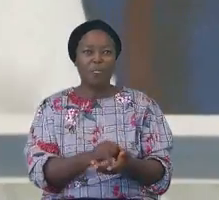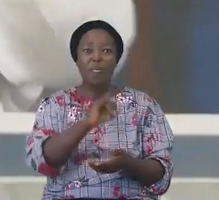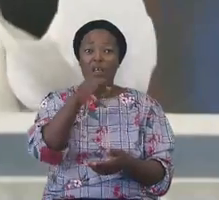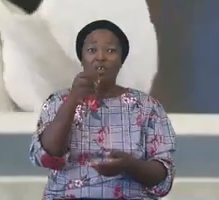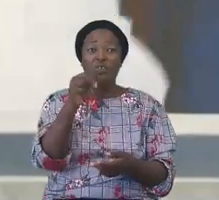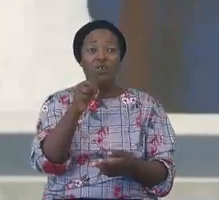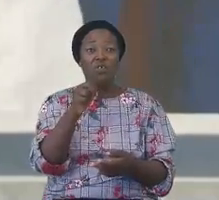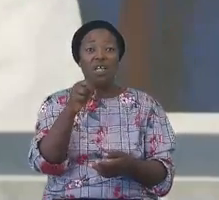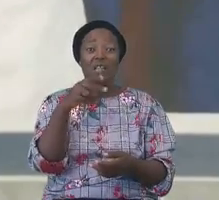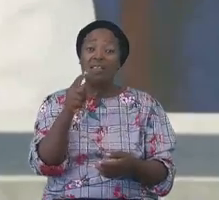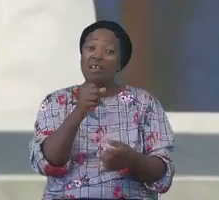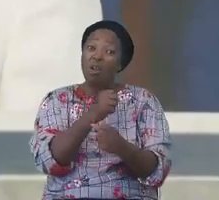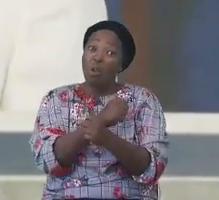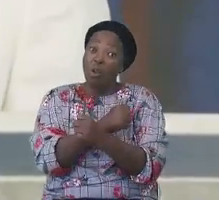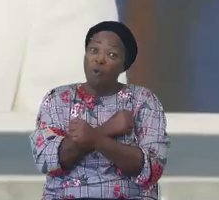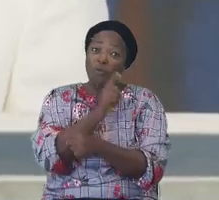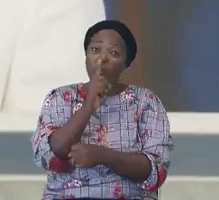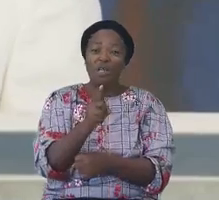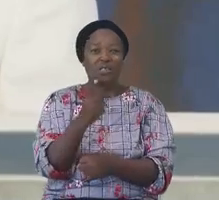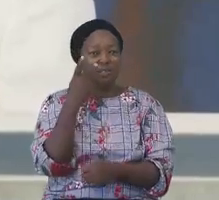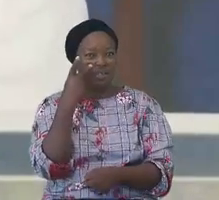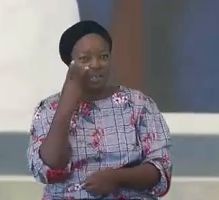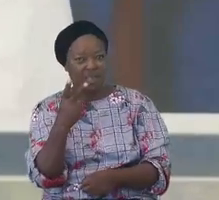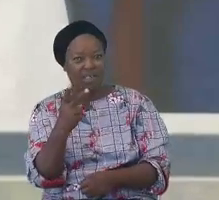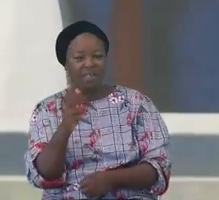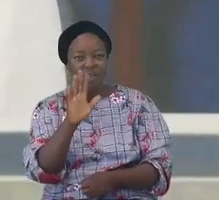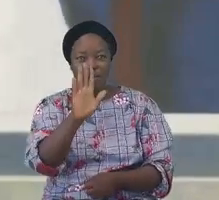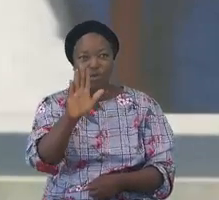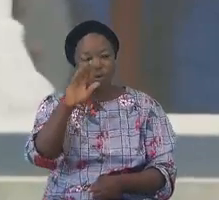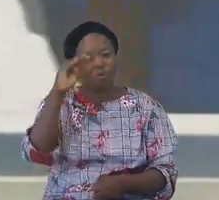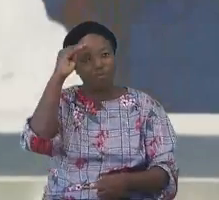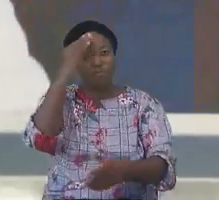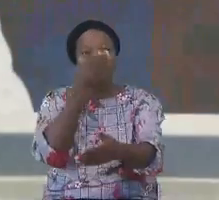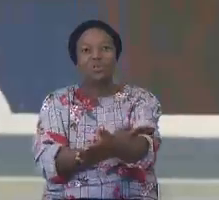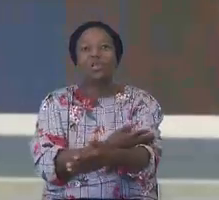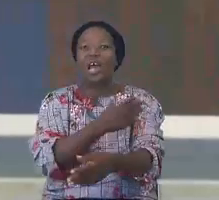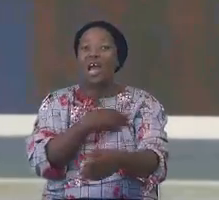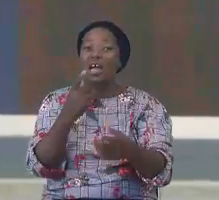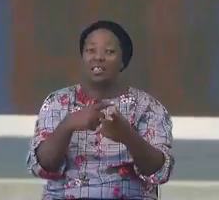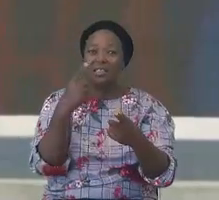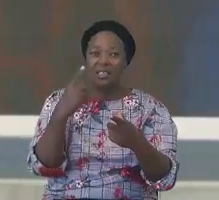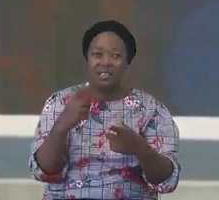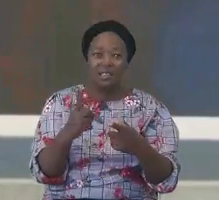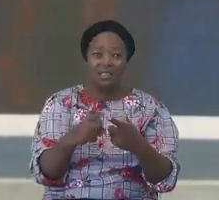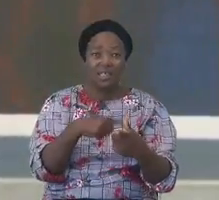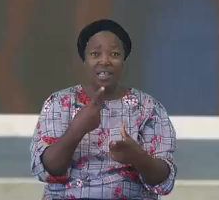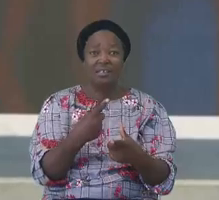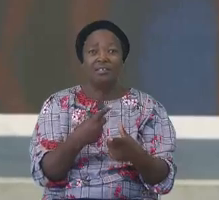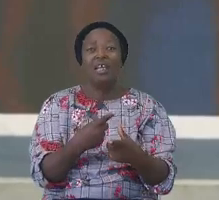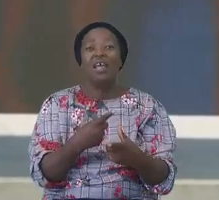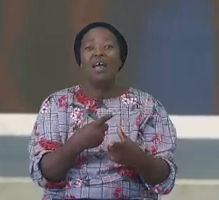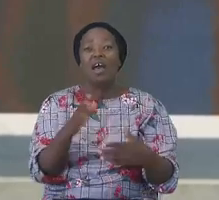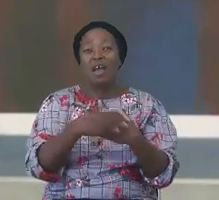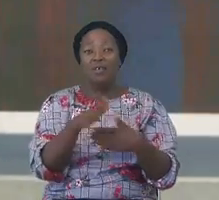vie heureuse. Mais regarde celui-là, Jean, le bien-aimé, voici ton